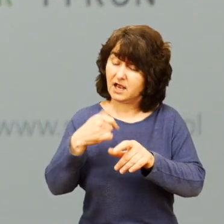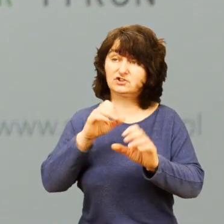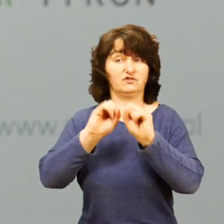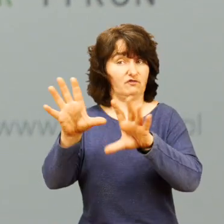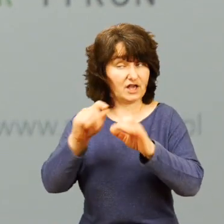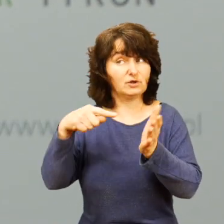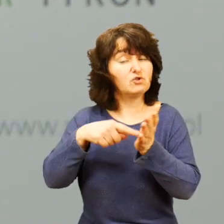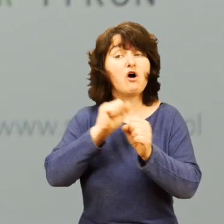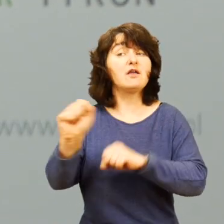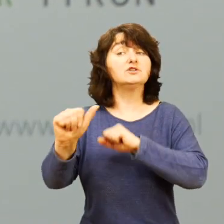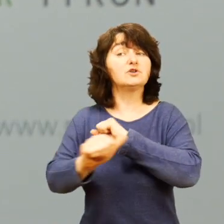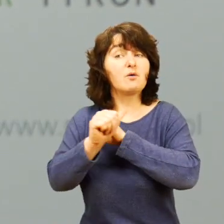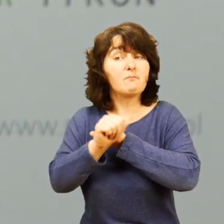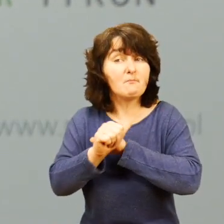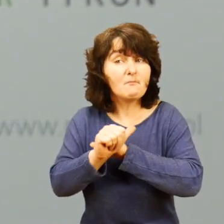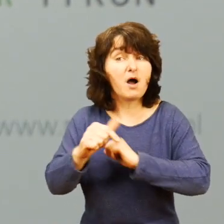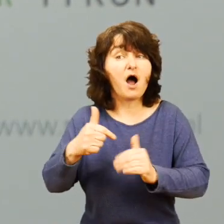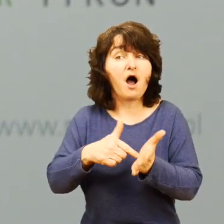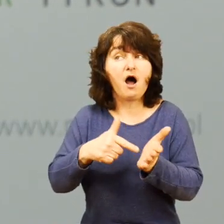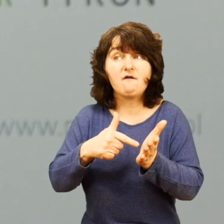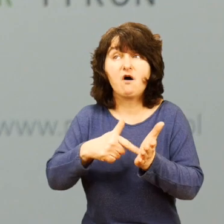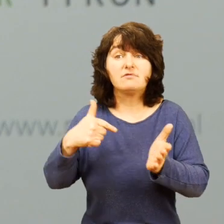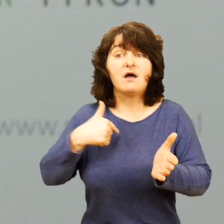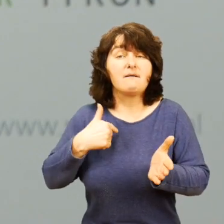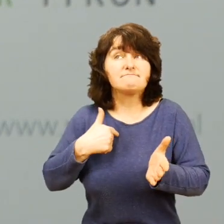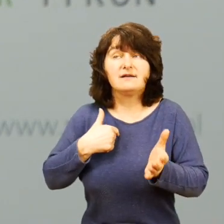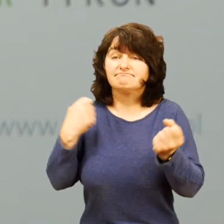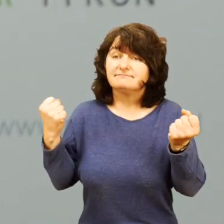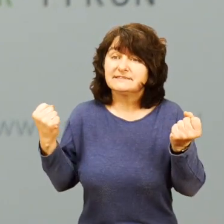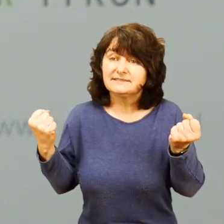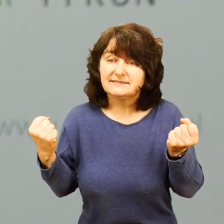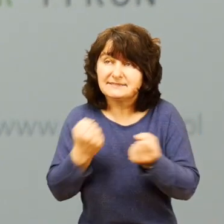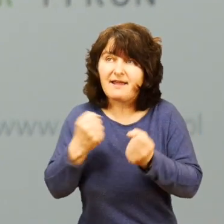też powoduje, że coraz musimy bardziej wysublimowane, bardziej